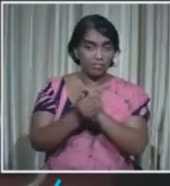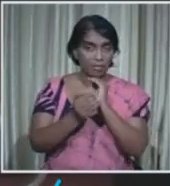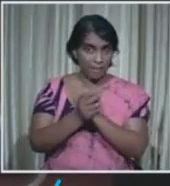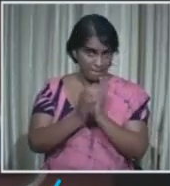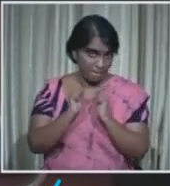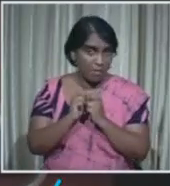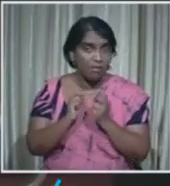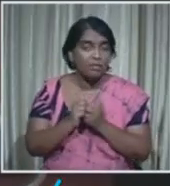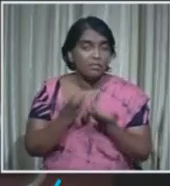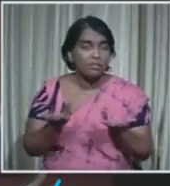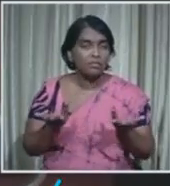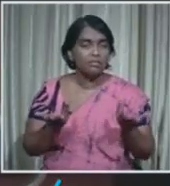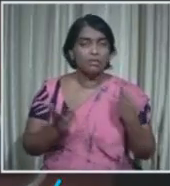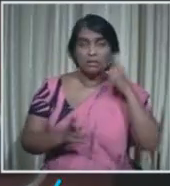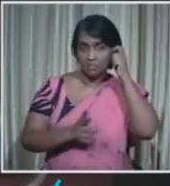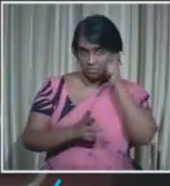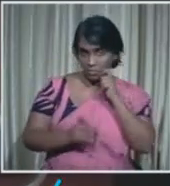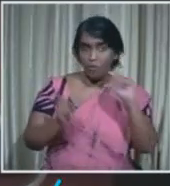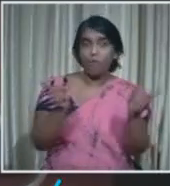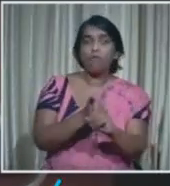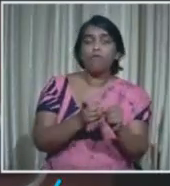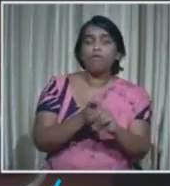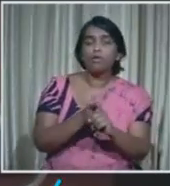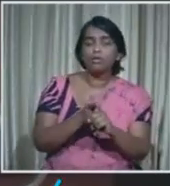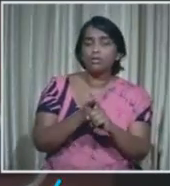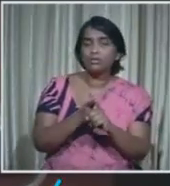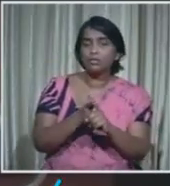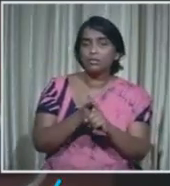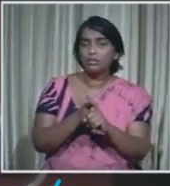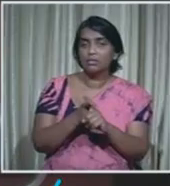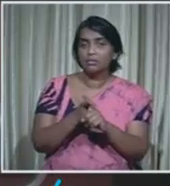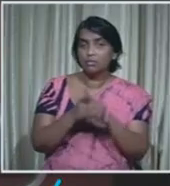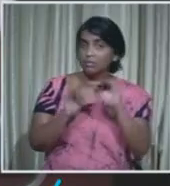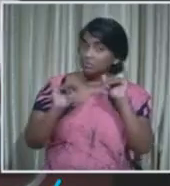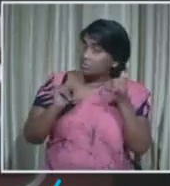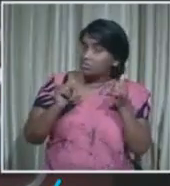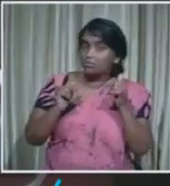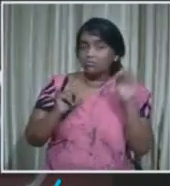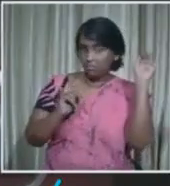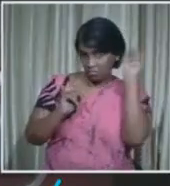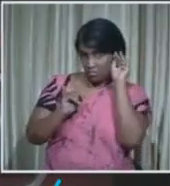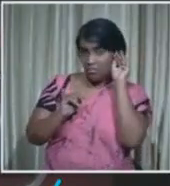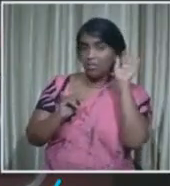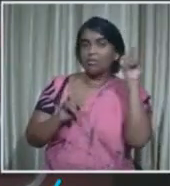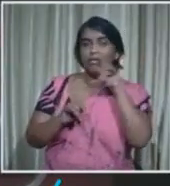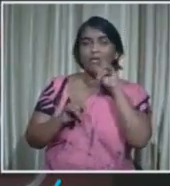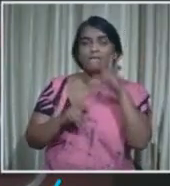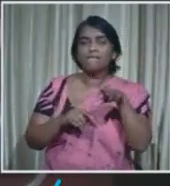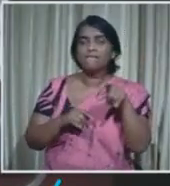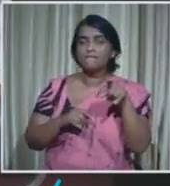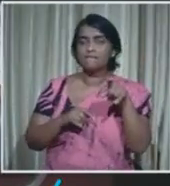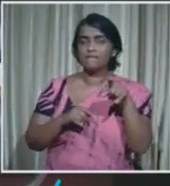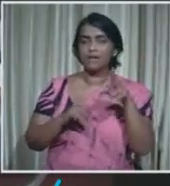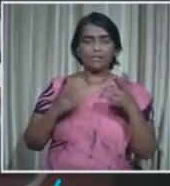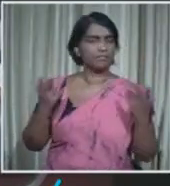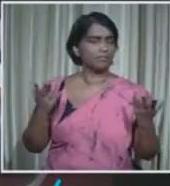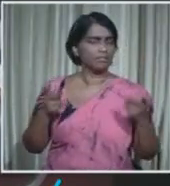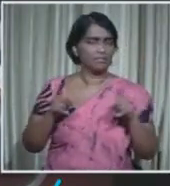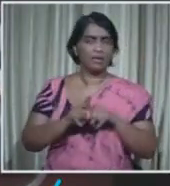වුණාද ත්‍රස්තවාදී ප්‍රහාරයක් පිළිබඳව යම්කිසි හෝඩුවාවක් දැනගත්තද මේ